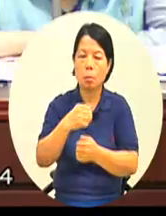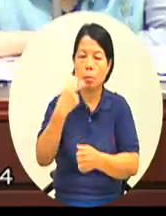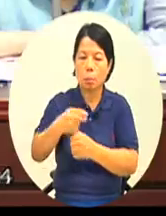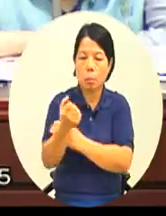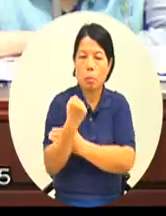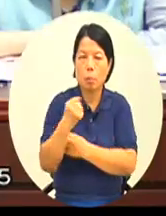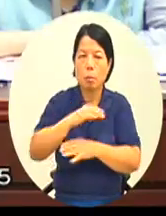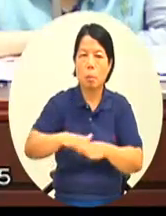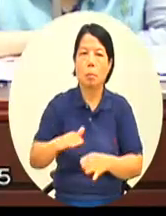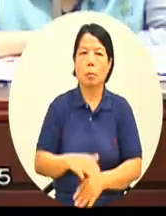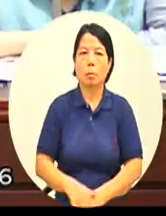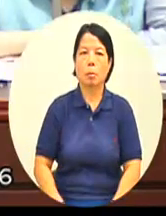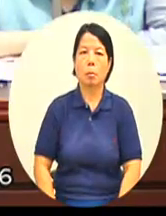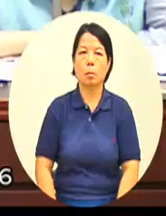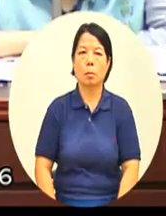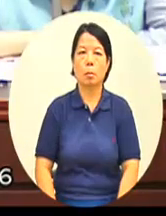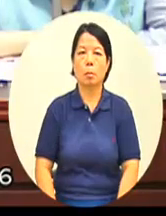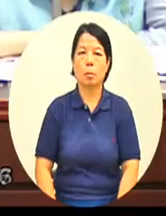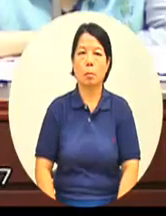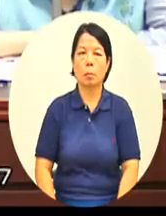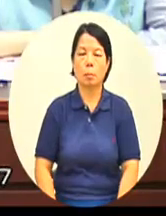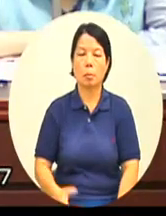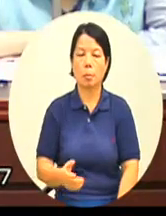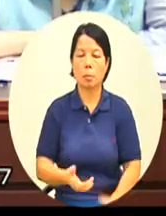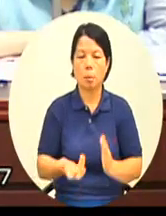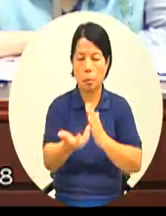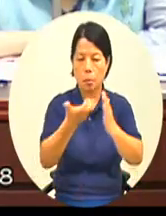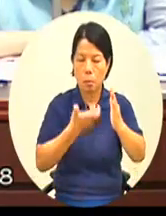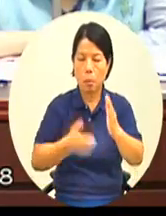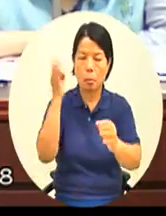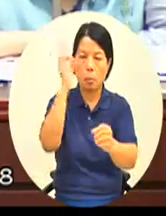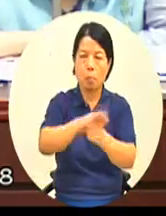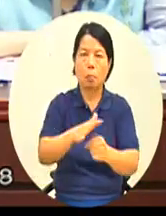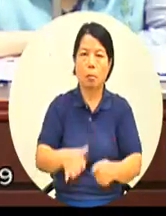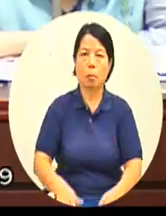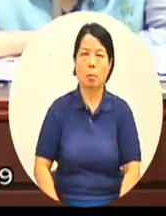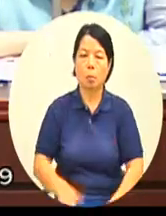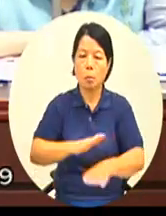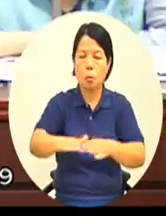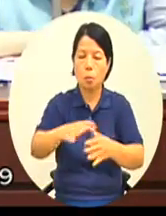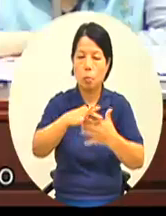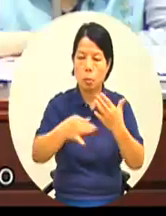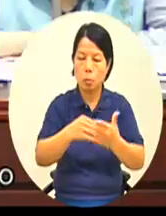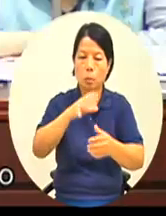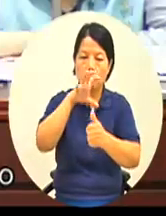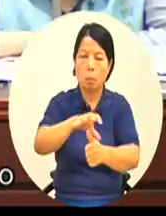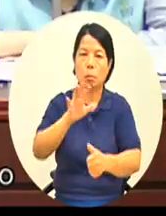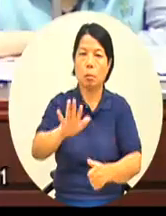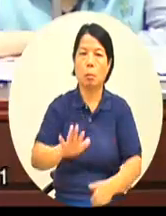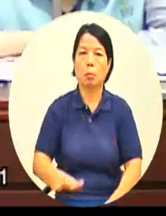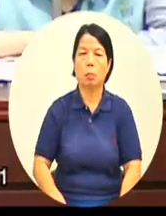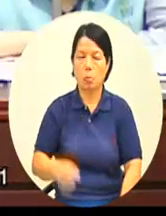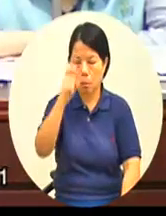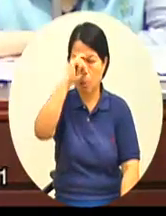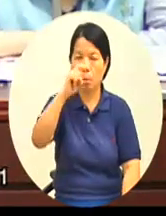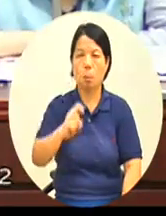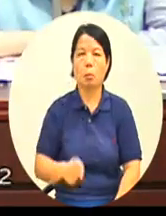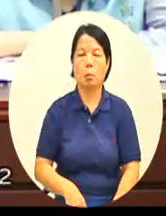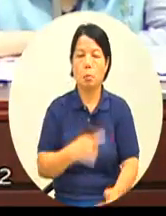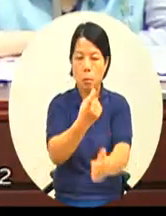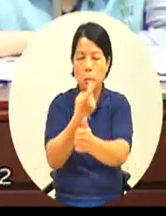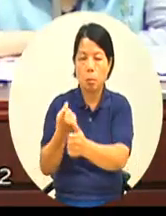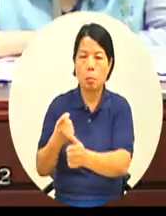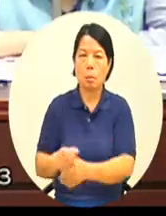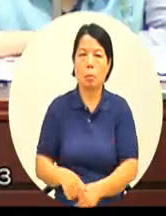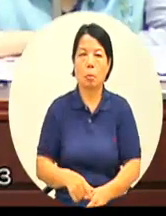会来做。那至于移居津贴的部分是，我们会有资格限定，是因为我们希望可以吸引的是